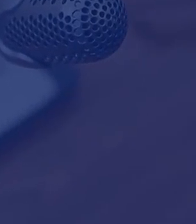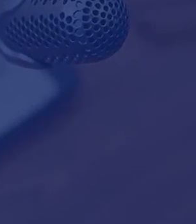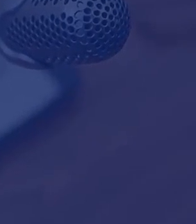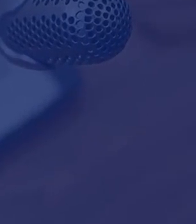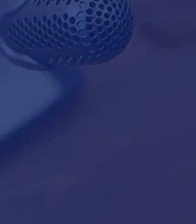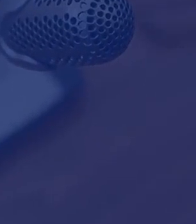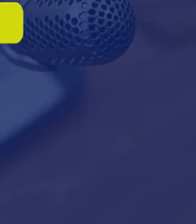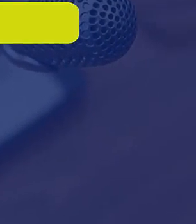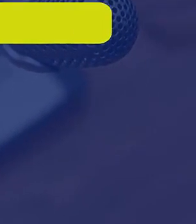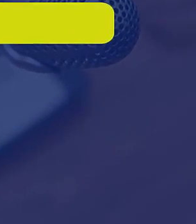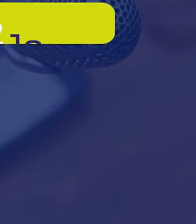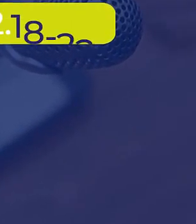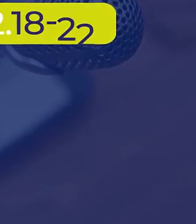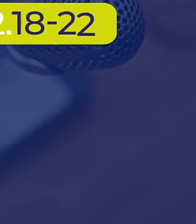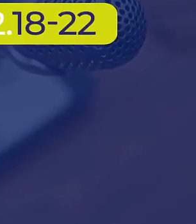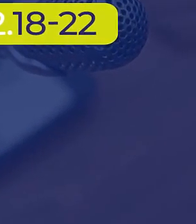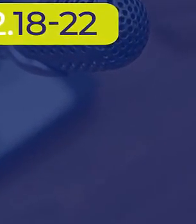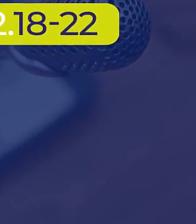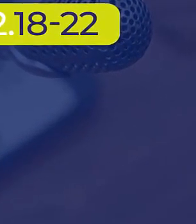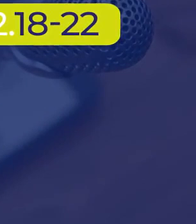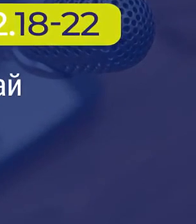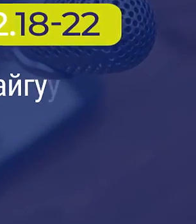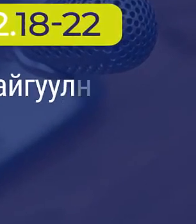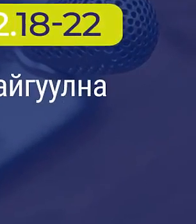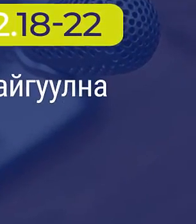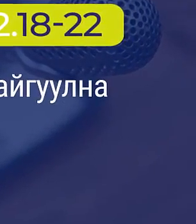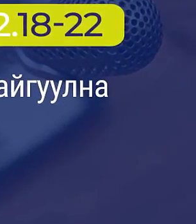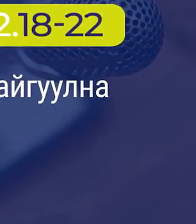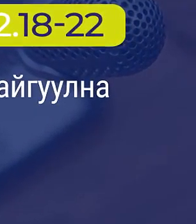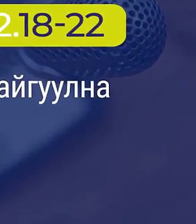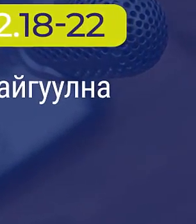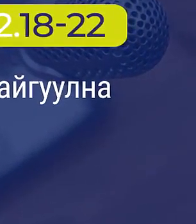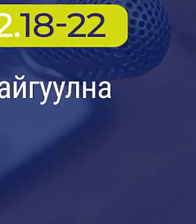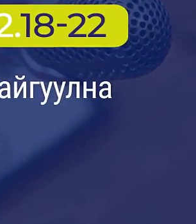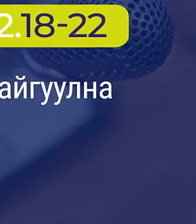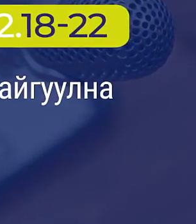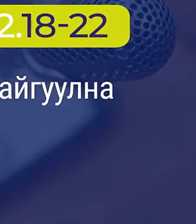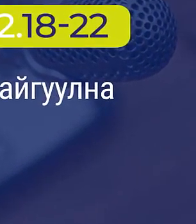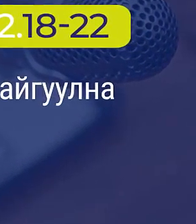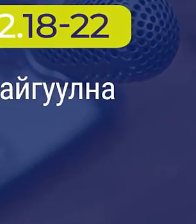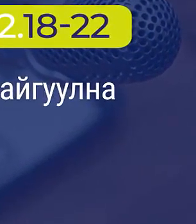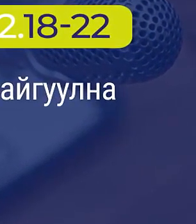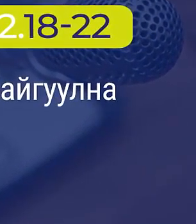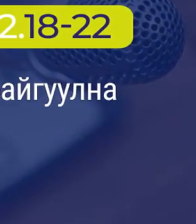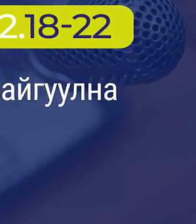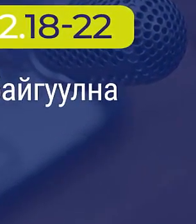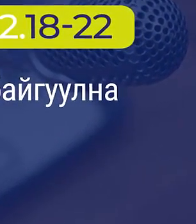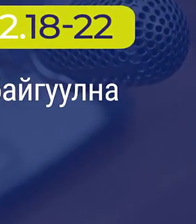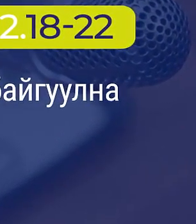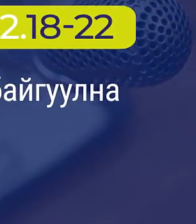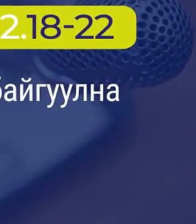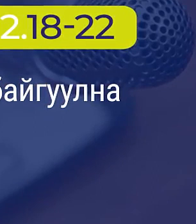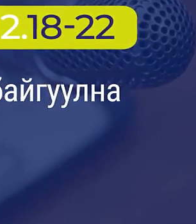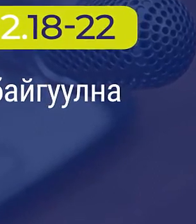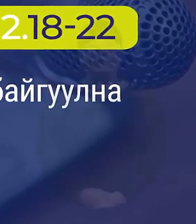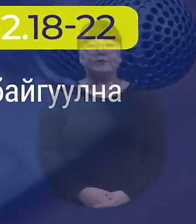судлах сонсголыг 12 дугаар сарын 4-ноос 7, 18-наас 22-ны өдрүүдэд 2 үе шаттайгаар зохион байгуулна. Хянан